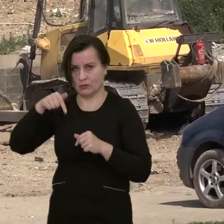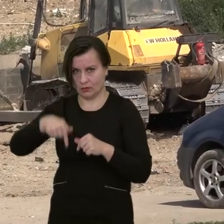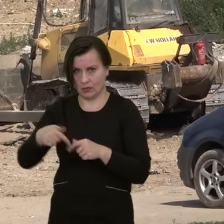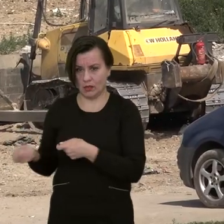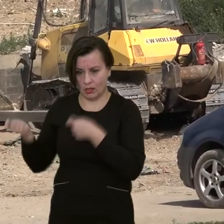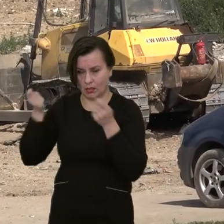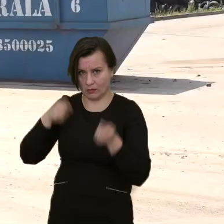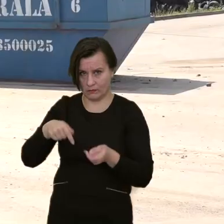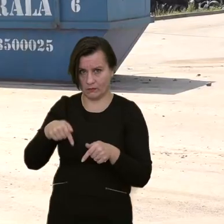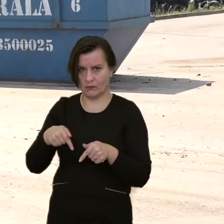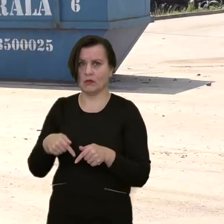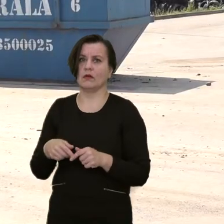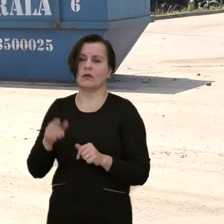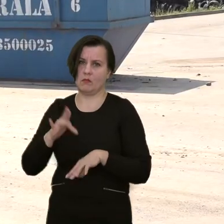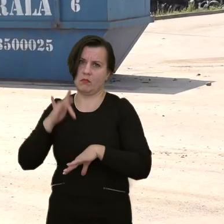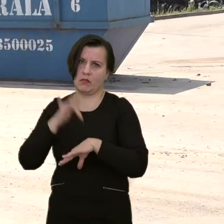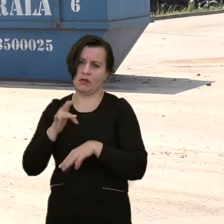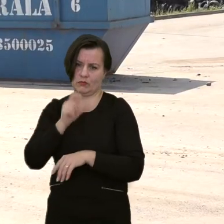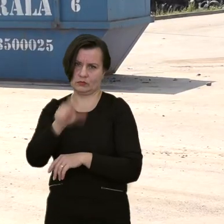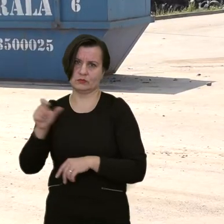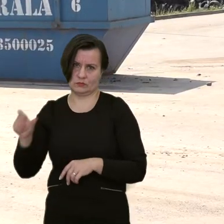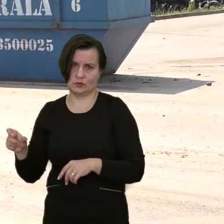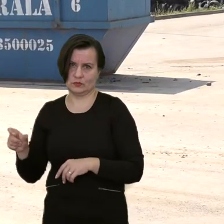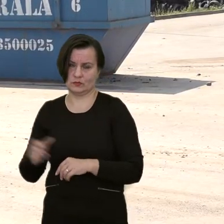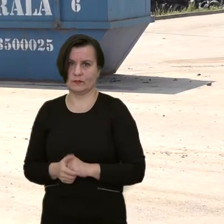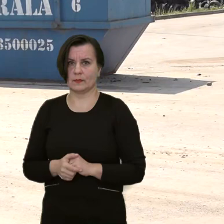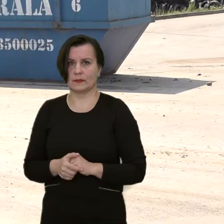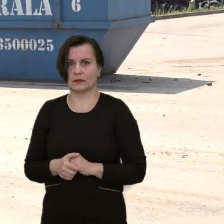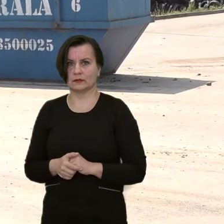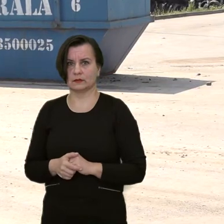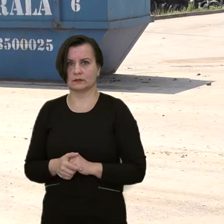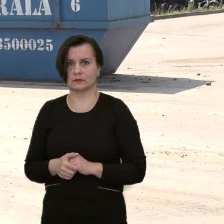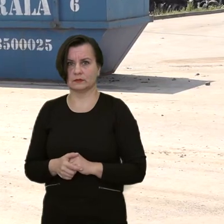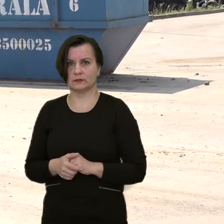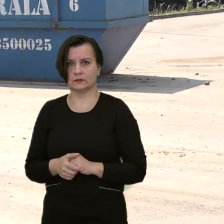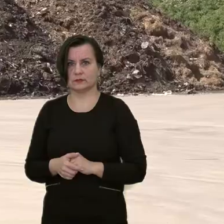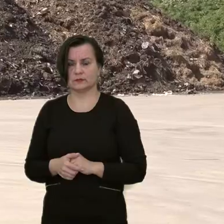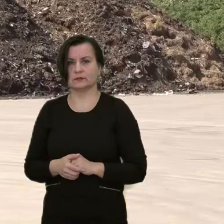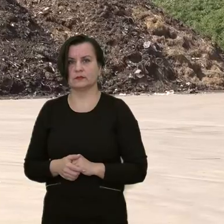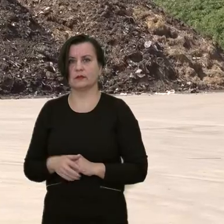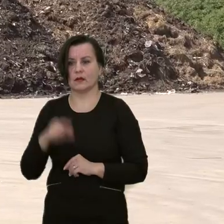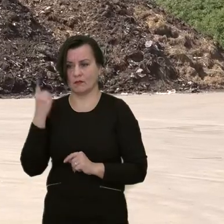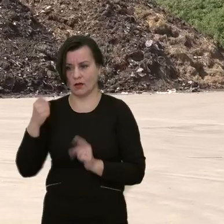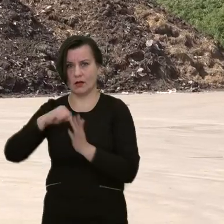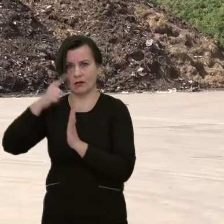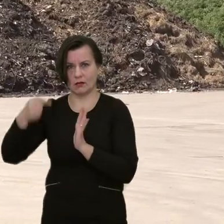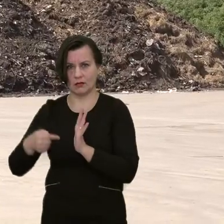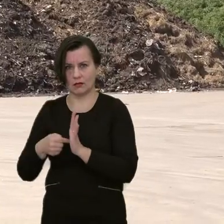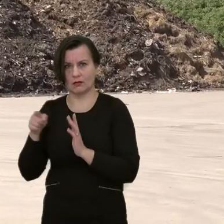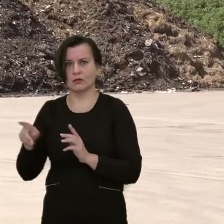pavyktų įgyvendinti kažką ir Kauno regione, tikrai pajustų ir gyventojai. Na, vienas iš tokių